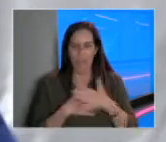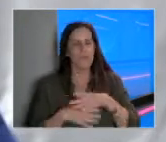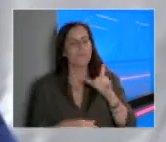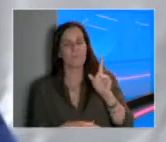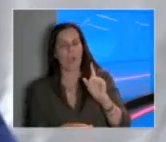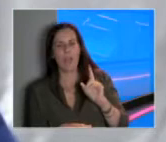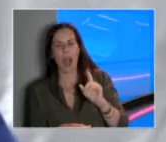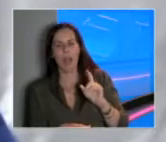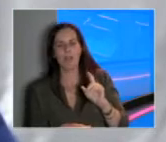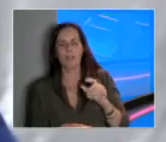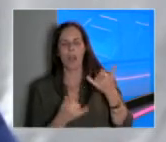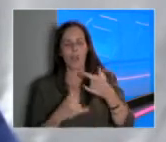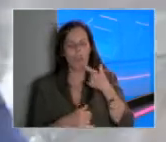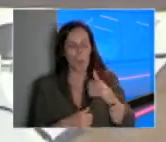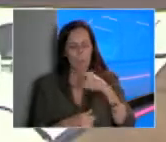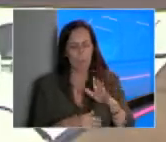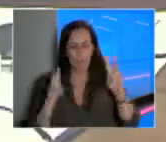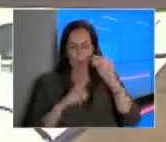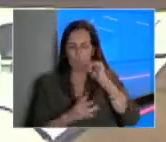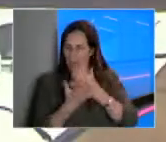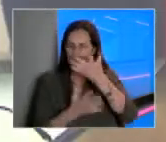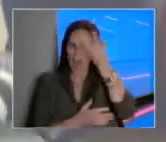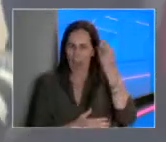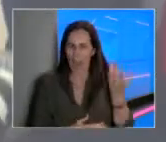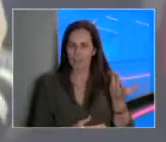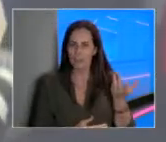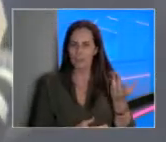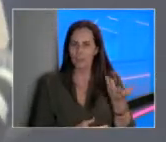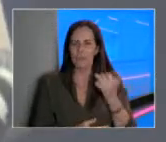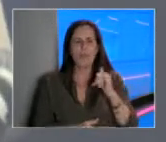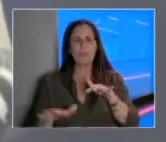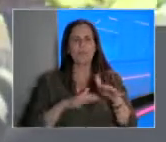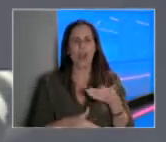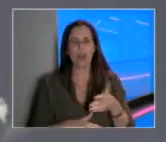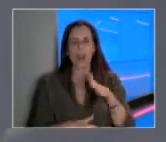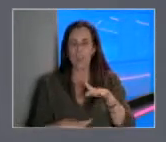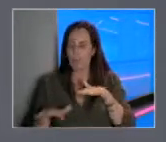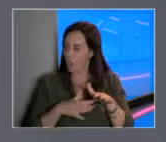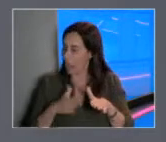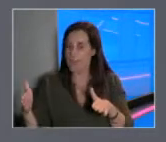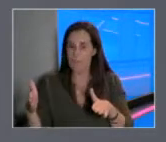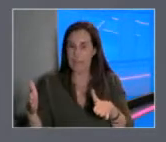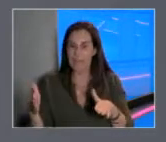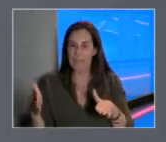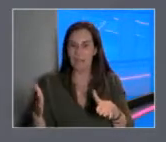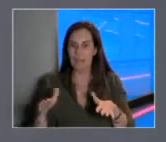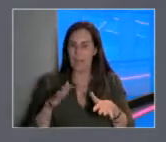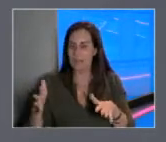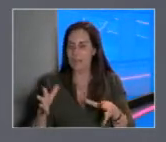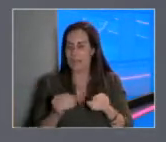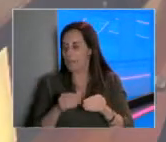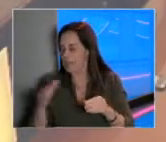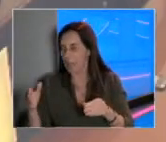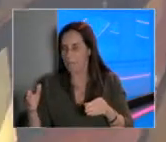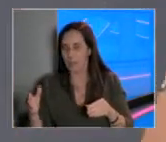כנסת מכחול לבן הזכיר לי היום, שכבר שכחנו איך נראות ממשלות, שגם בממשלת הימין, כמו שאתה אומר, הימין פלוס הימין